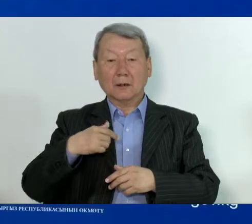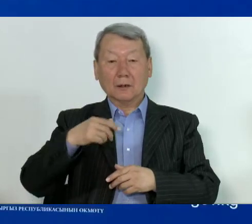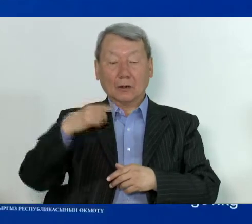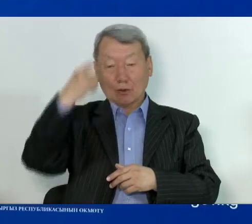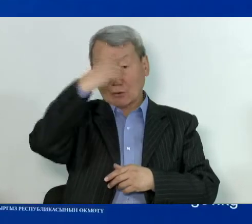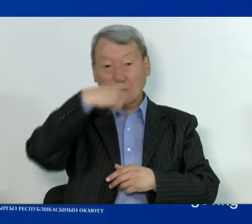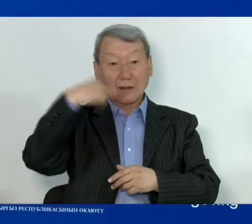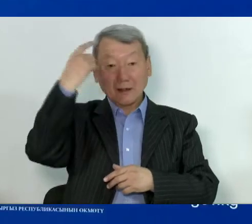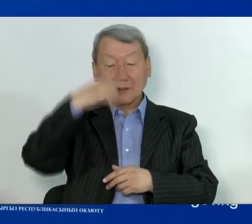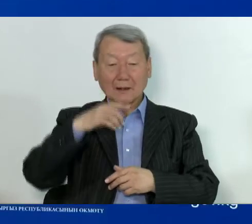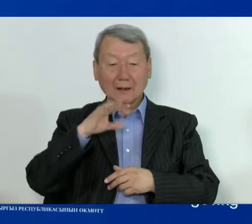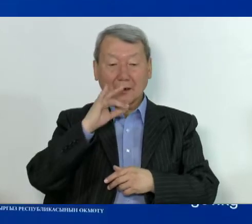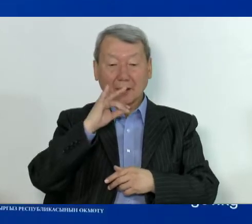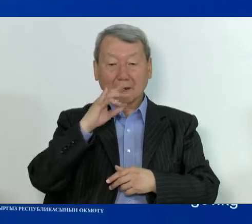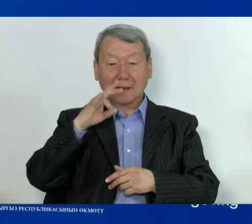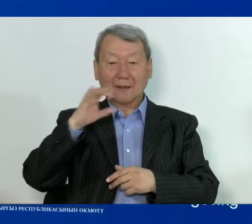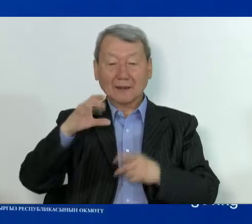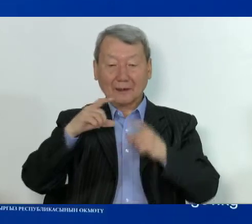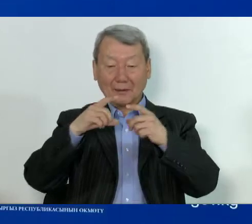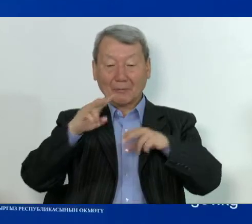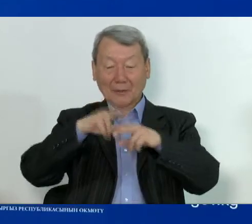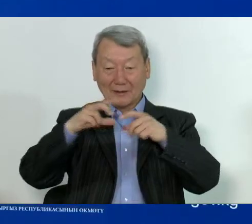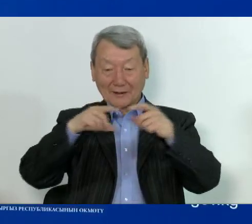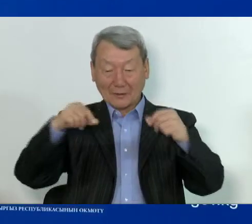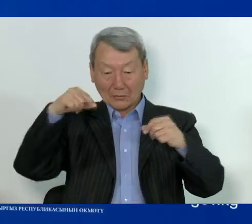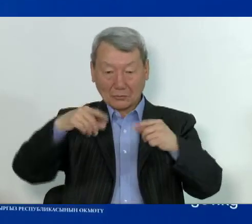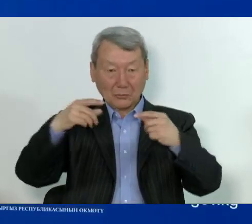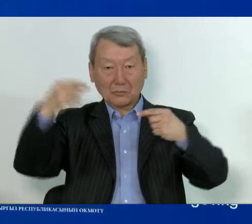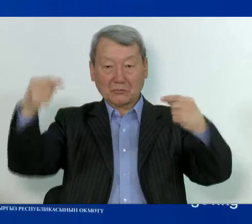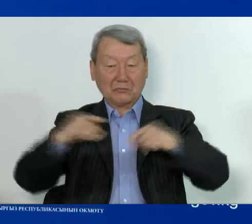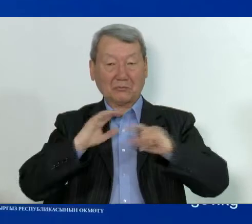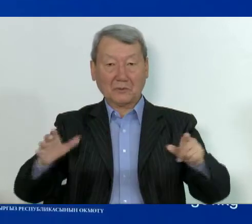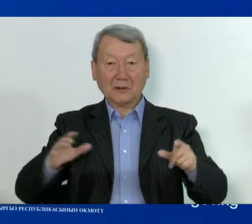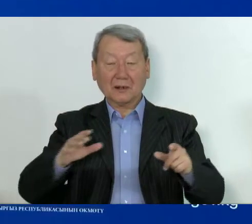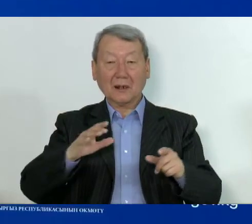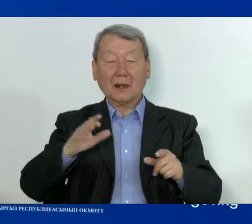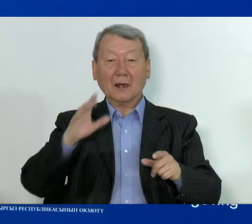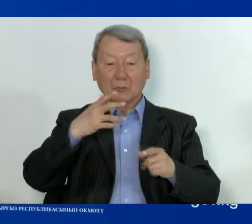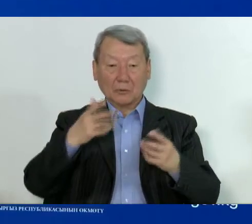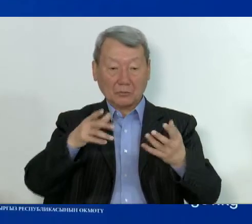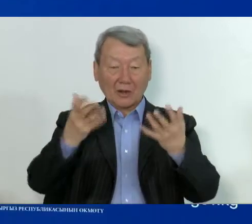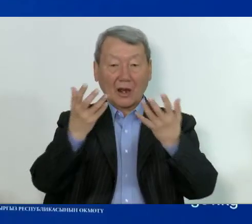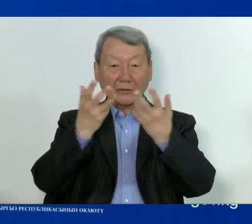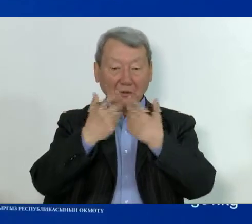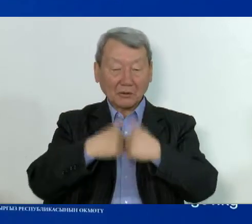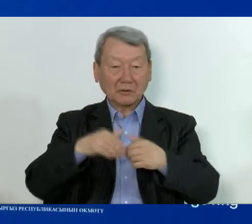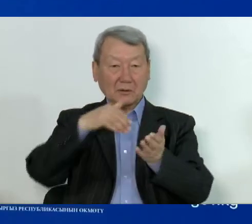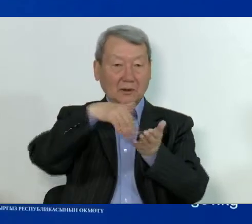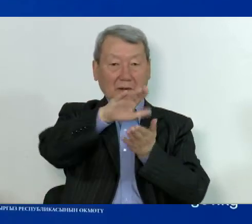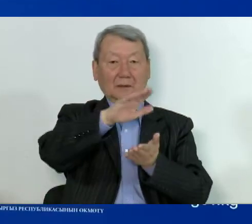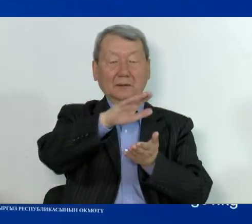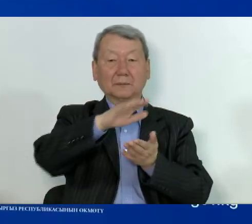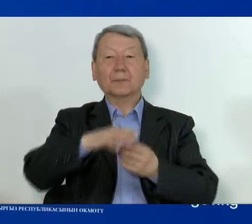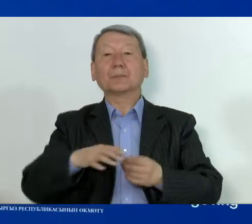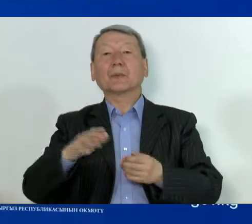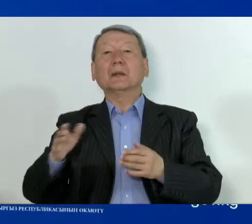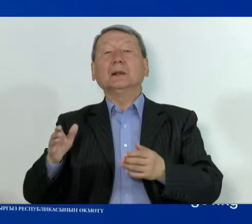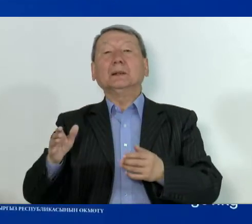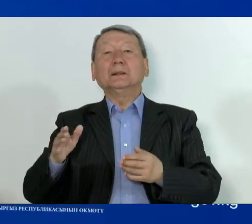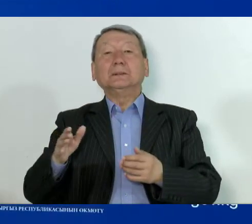персональный идентификационный номер он не соответствует. Поэтому автоматически отказ. Так,